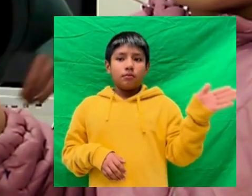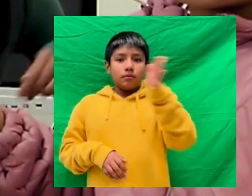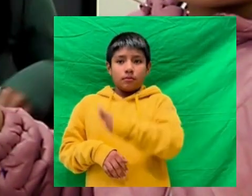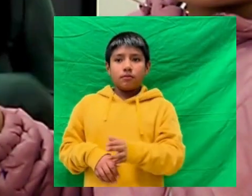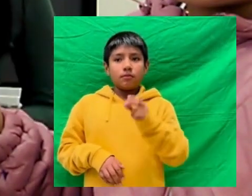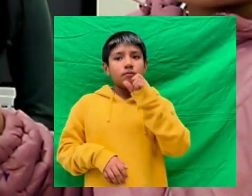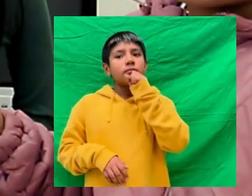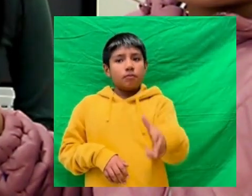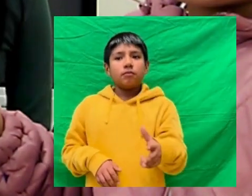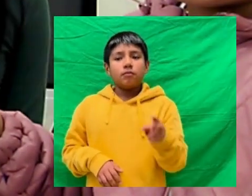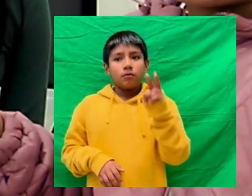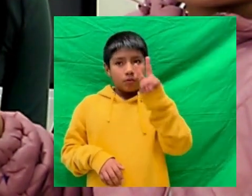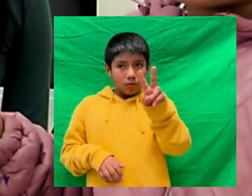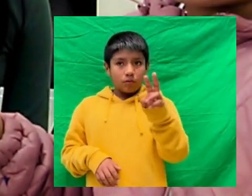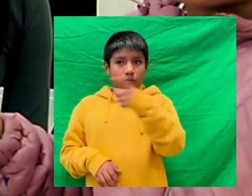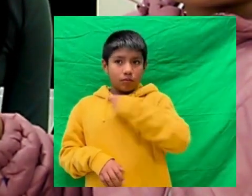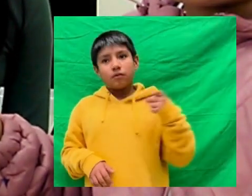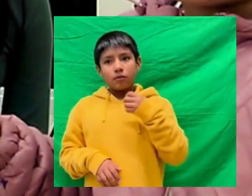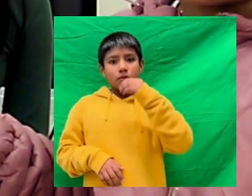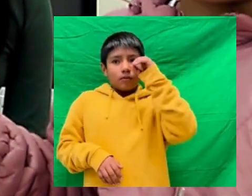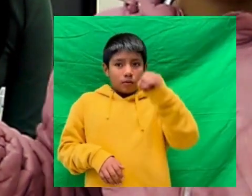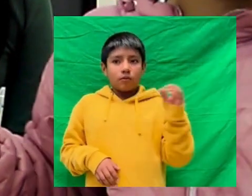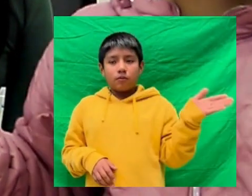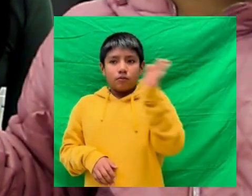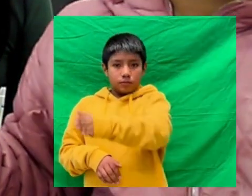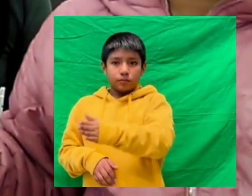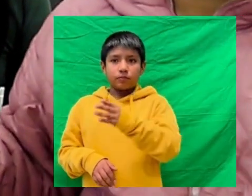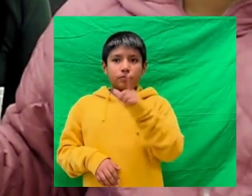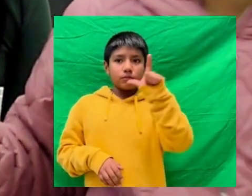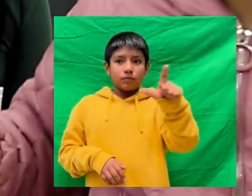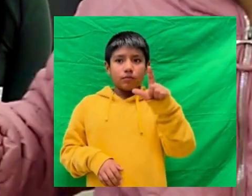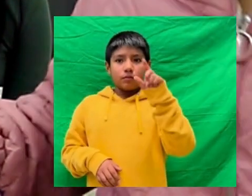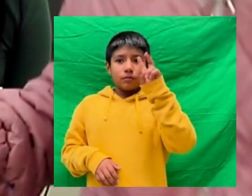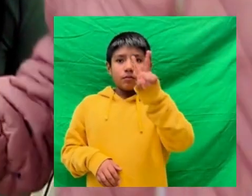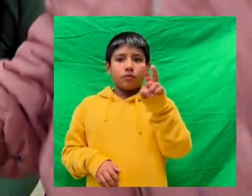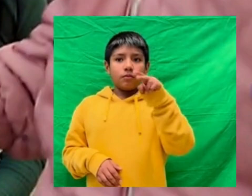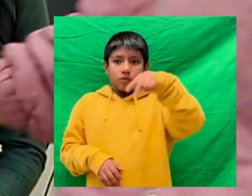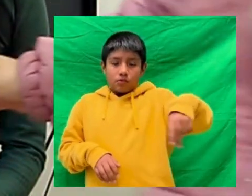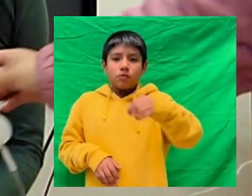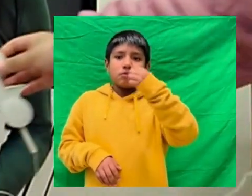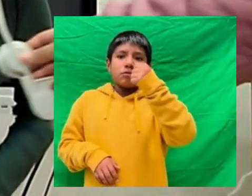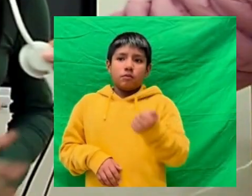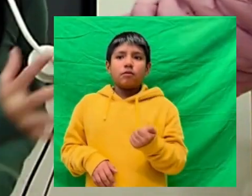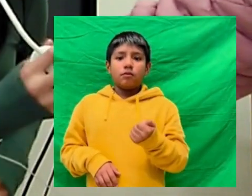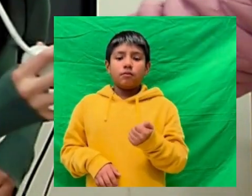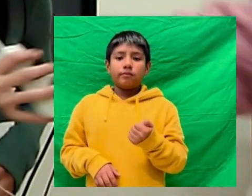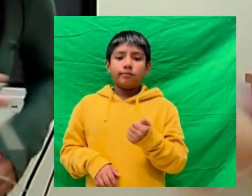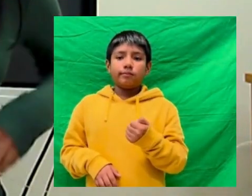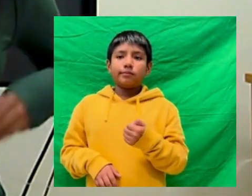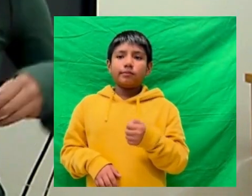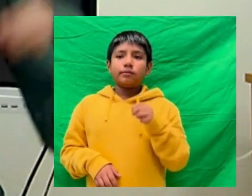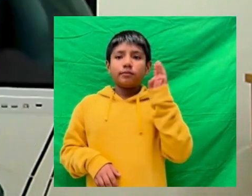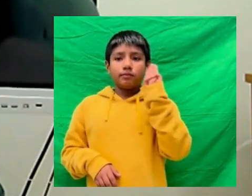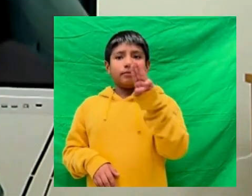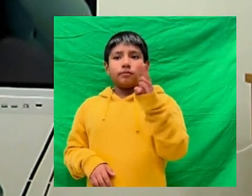Abendoa zehar urteak betetzen dituztenei sorion txera goaz.